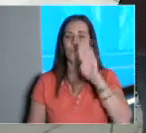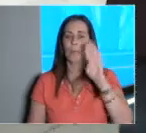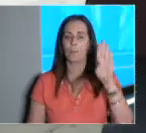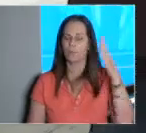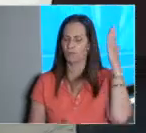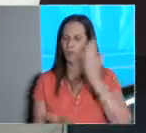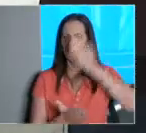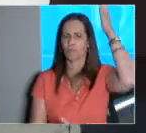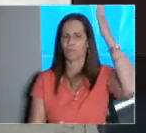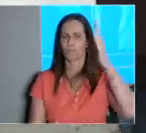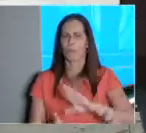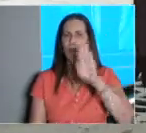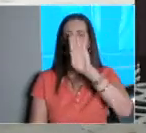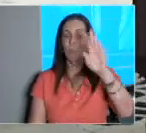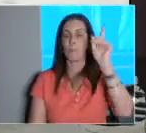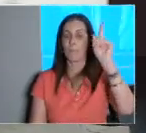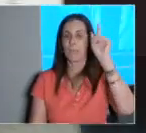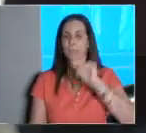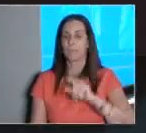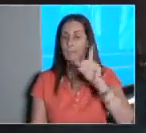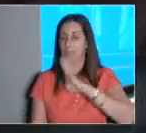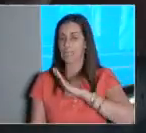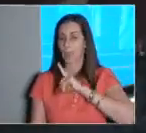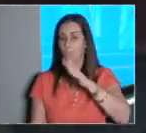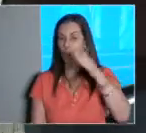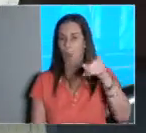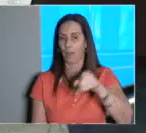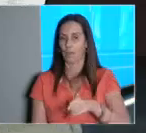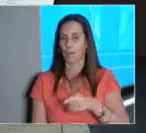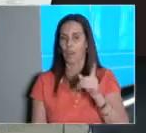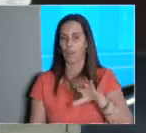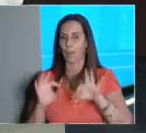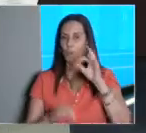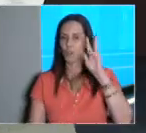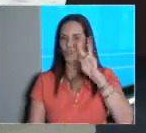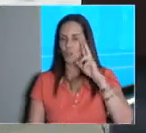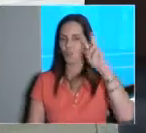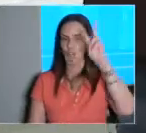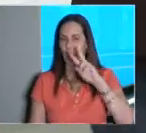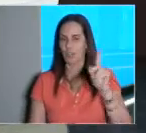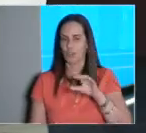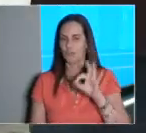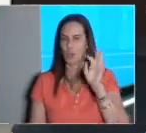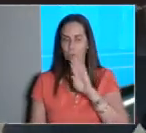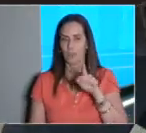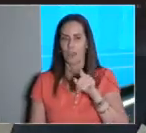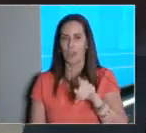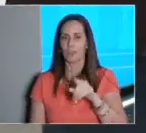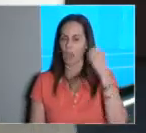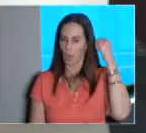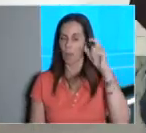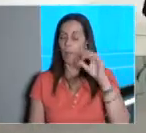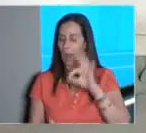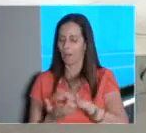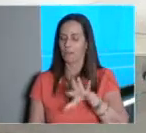לנתניהו חד משמעית. וואלה. חד משמעית. תיזהר, הוא שמאלני, זה אוי ואבוי לו. לא נכון, אתה תצביע בסוף שקד, אני אומר לך, אין שום סיכוי שתצביע, ביבי. עכשיו אתה גיבור עליי,